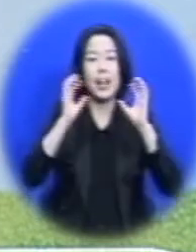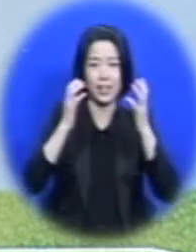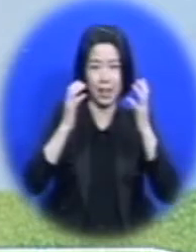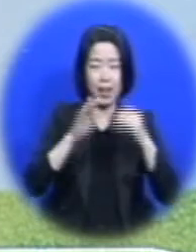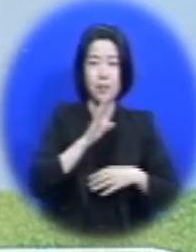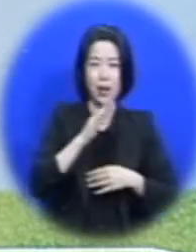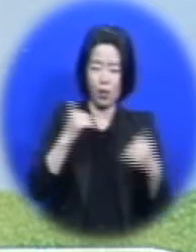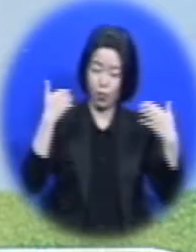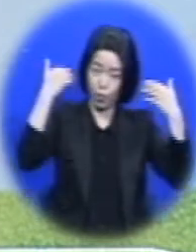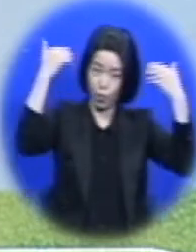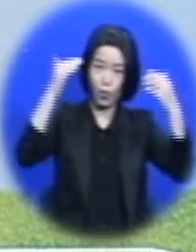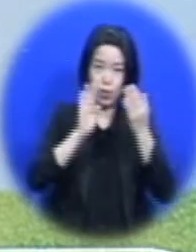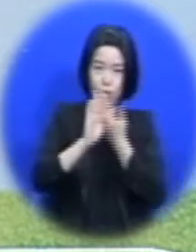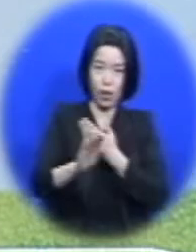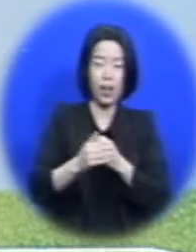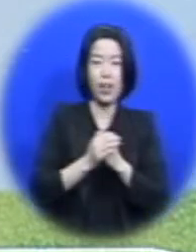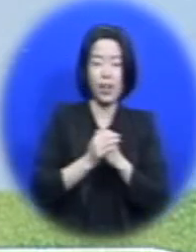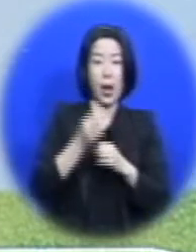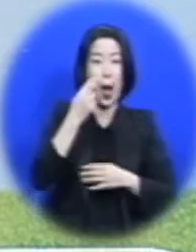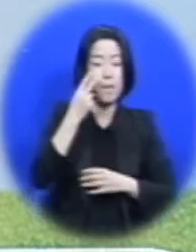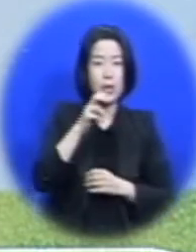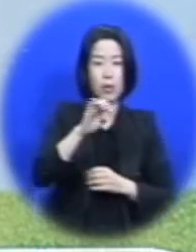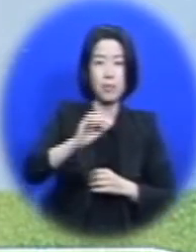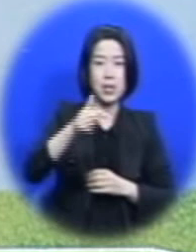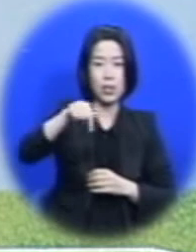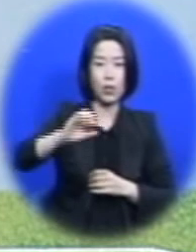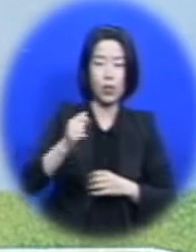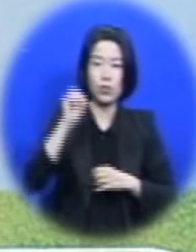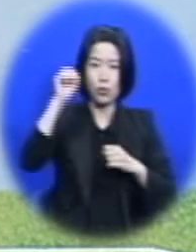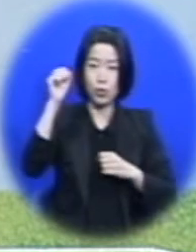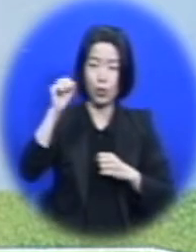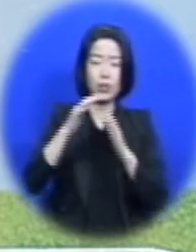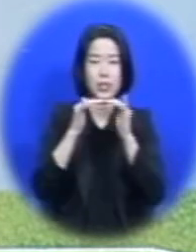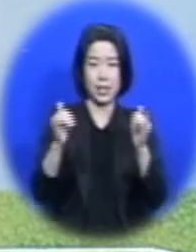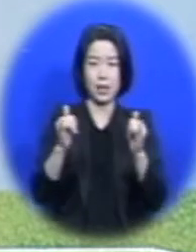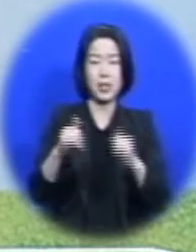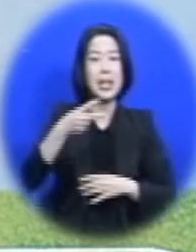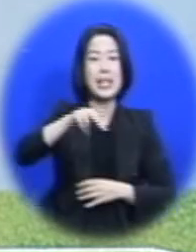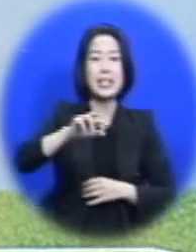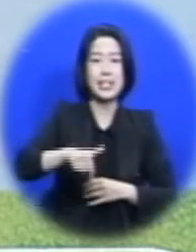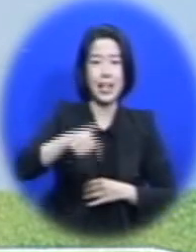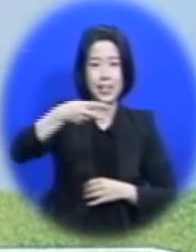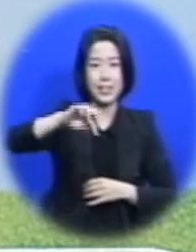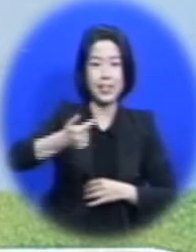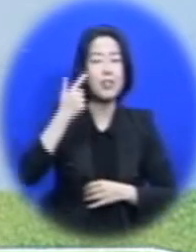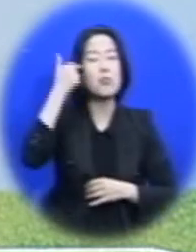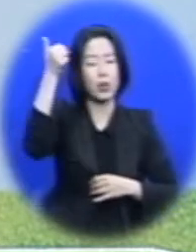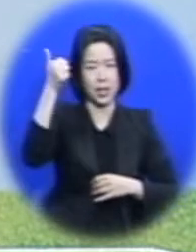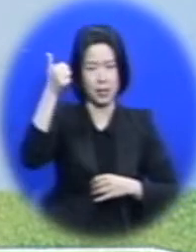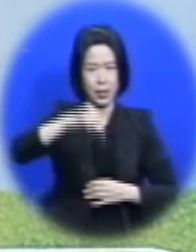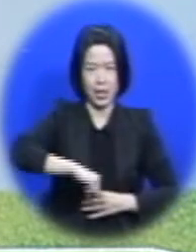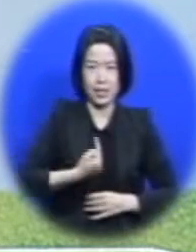나중에 커서 미국의 민권 운동가 가 된 제시 잭슨 목사 님 입니다 본인이 어릴 때